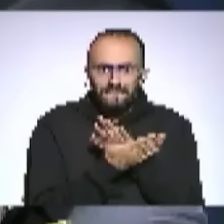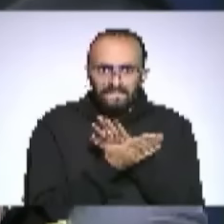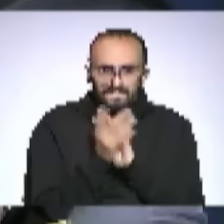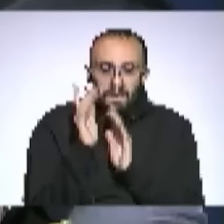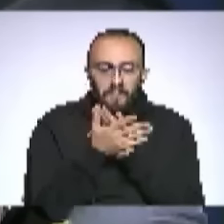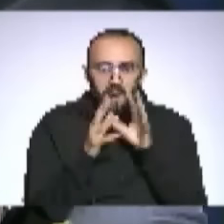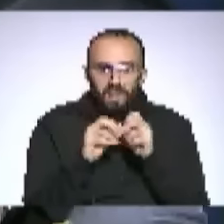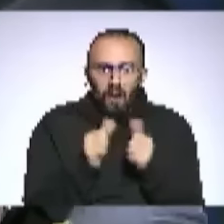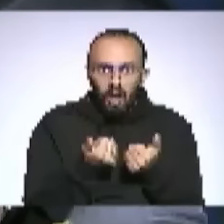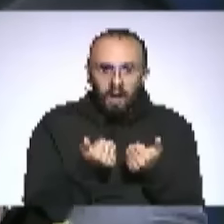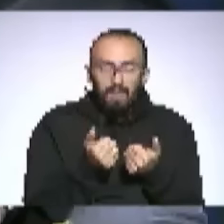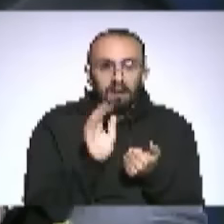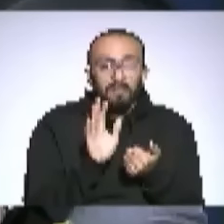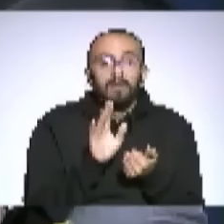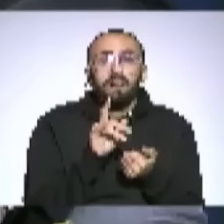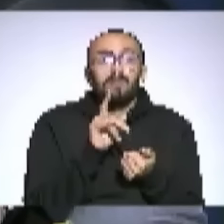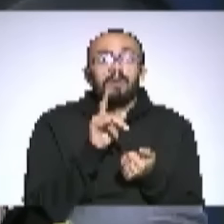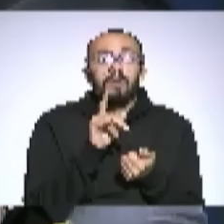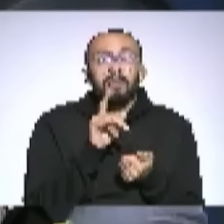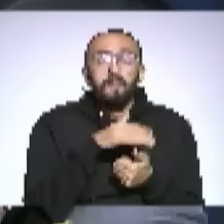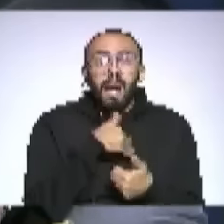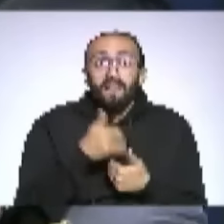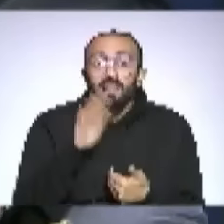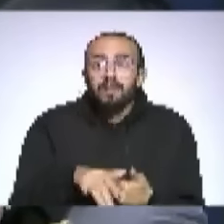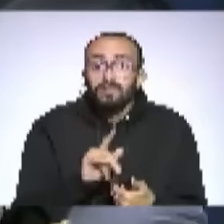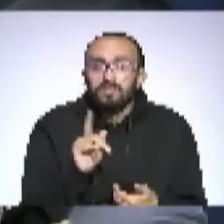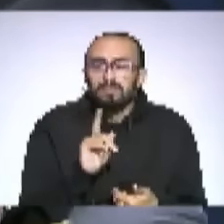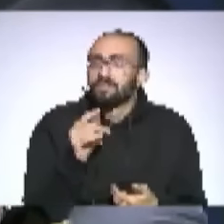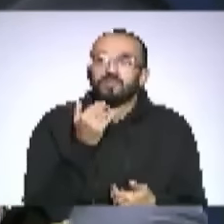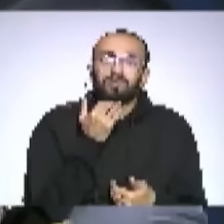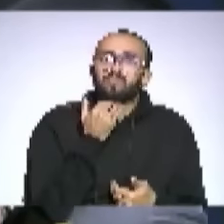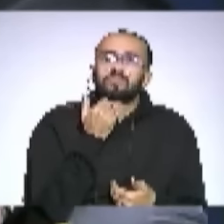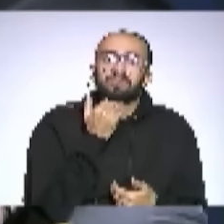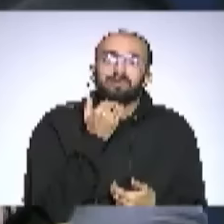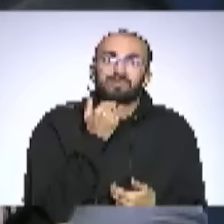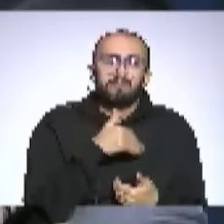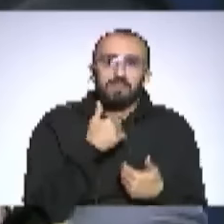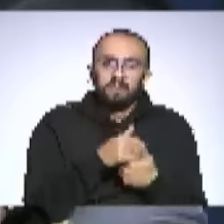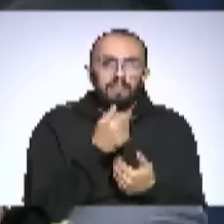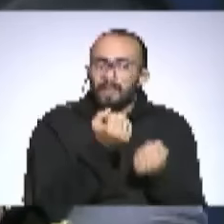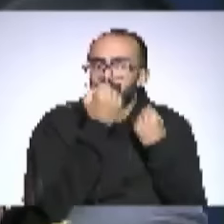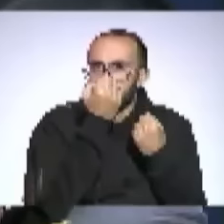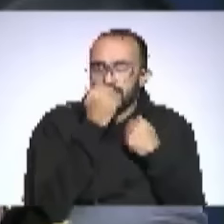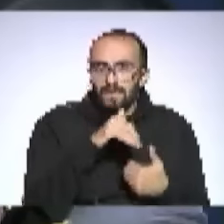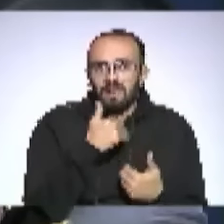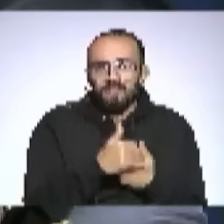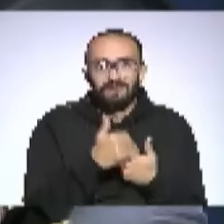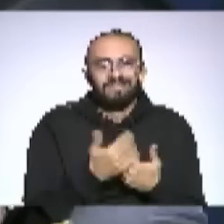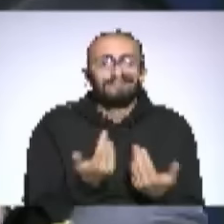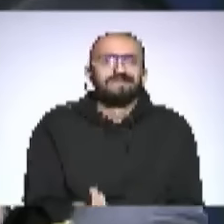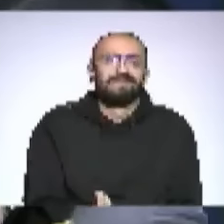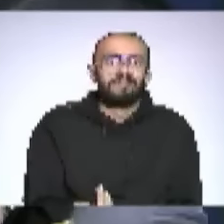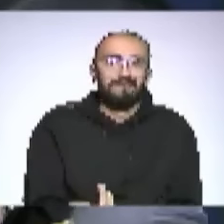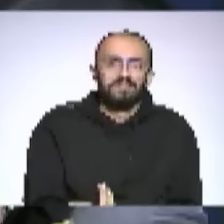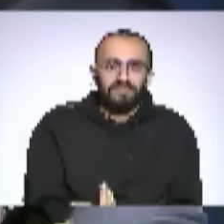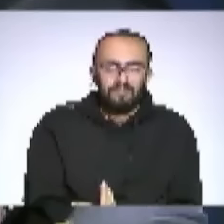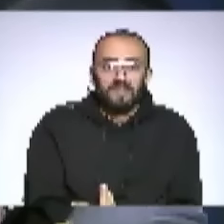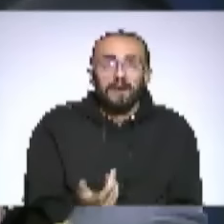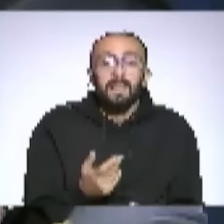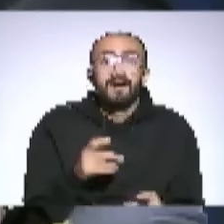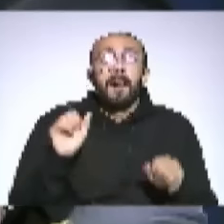تمام اخدت حكم محكمه لا رفعت دعوه مرتين والدعوه تترفض طيب يا حبيبي ما هو